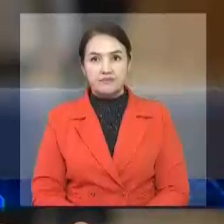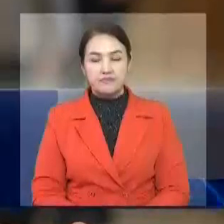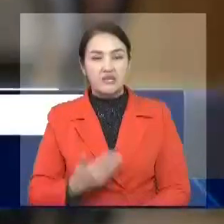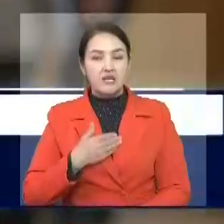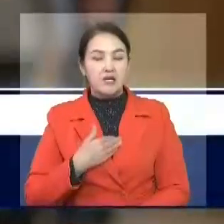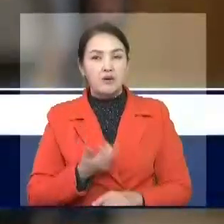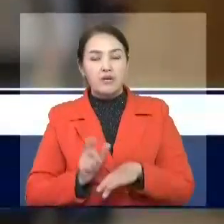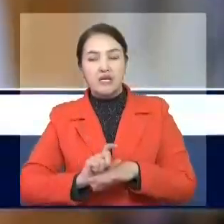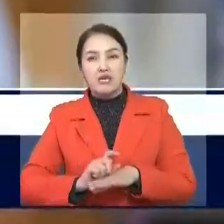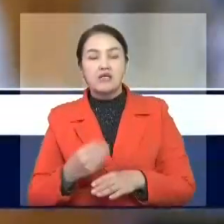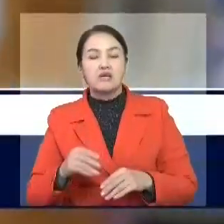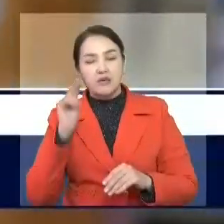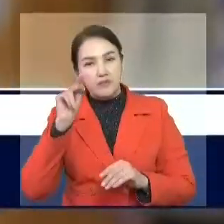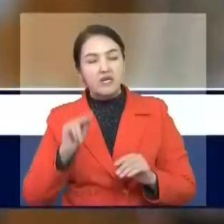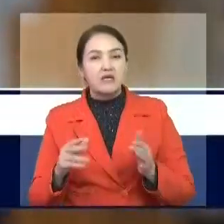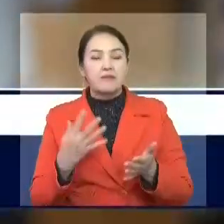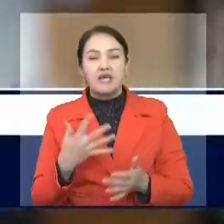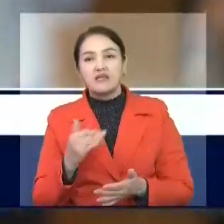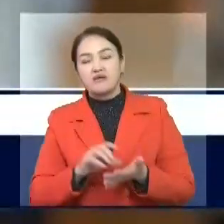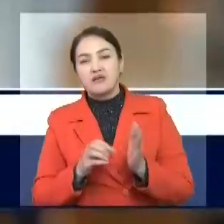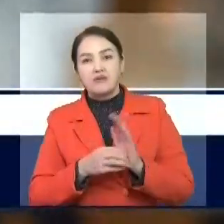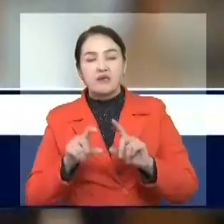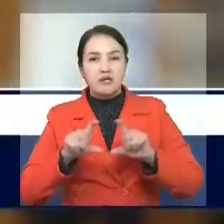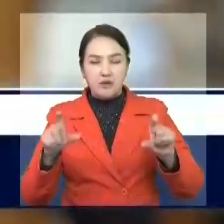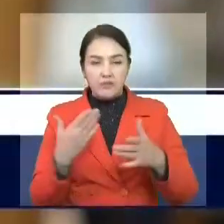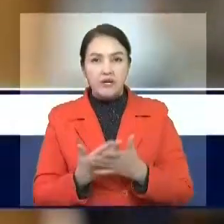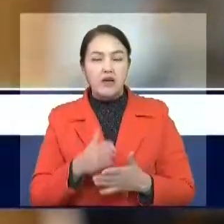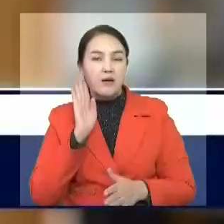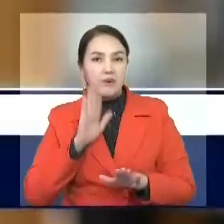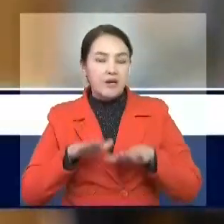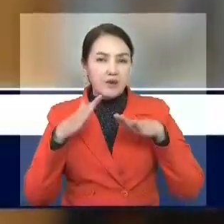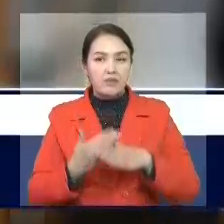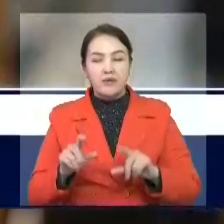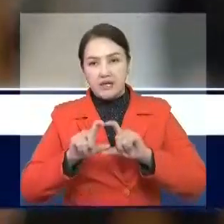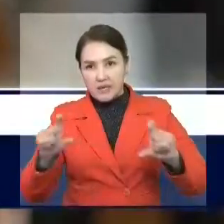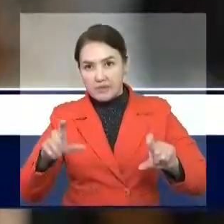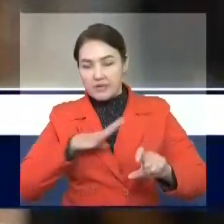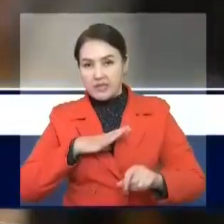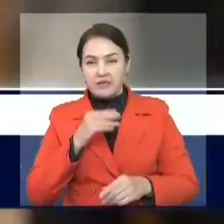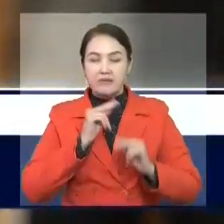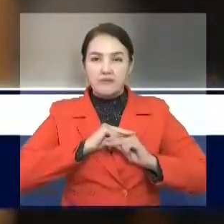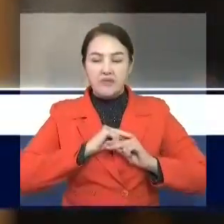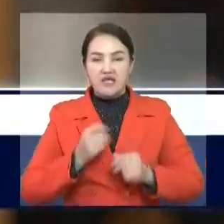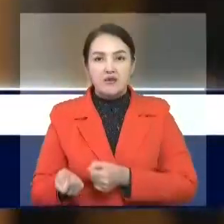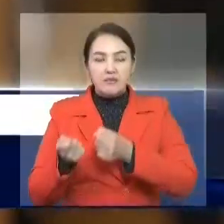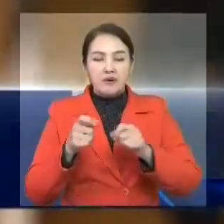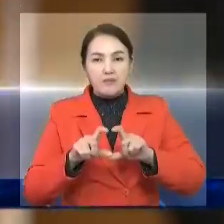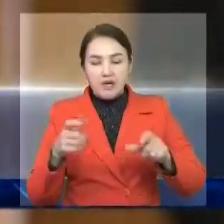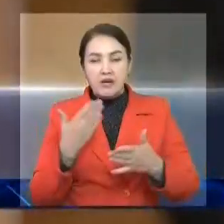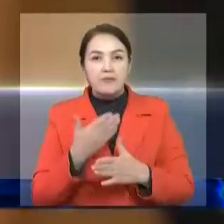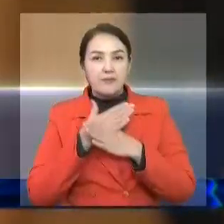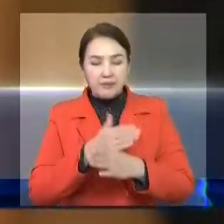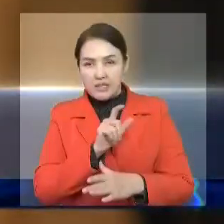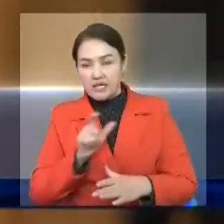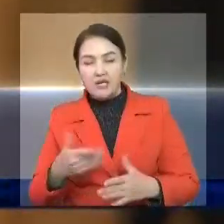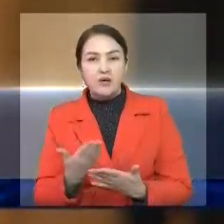Я ученик 9 класса 5 средней школы. Во время паводка на базе моего учебного заведения работал эвакопункт. И я помогал